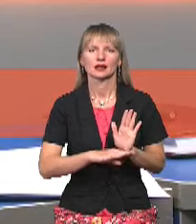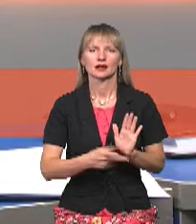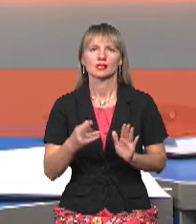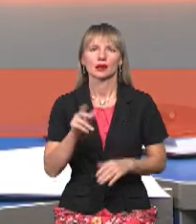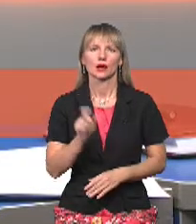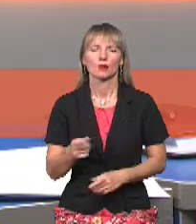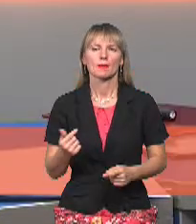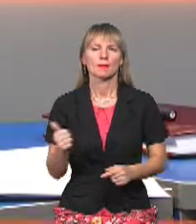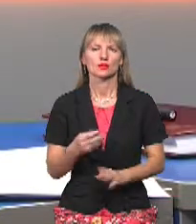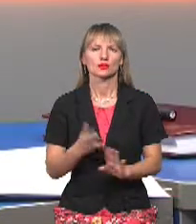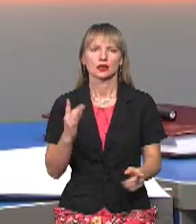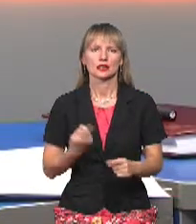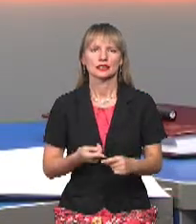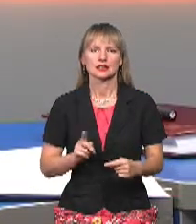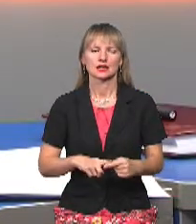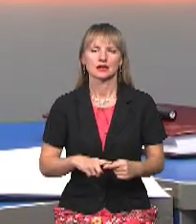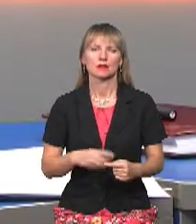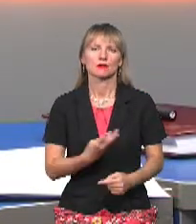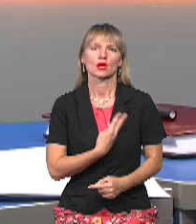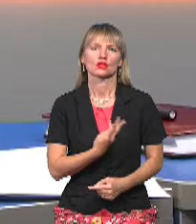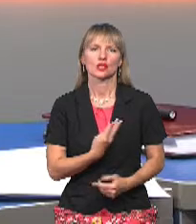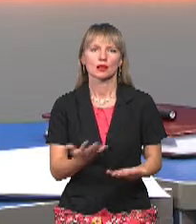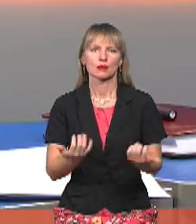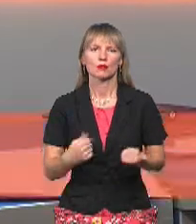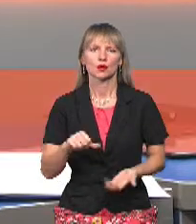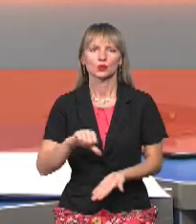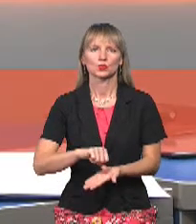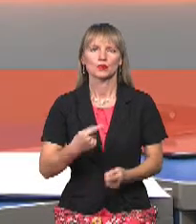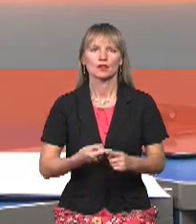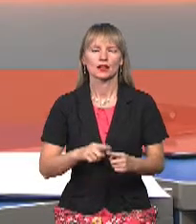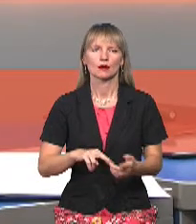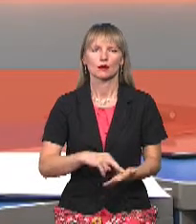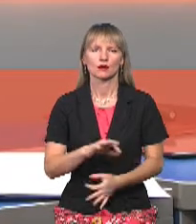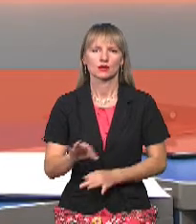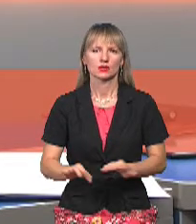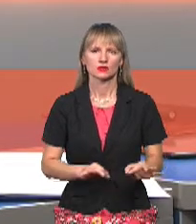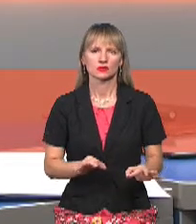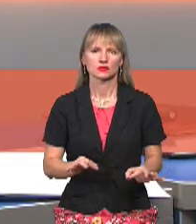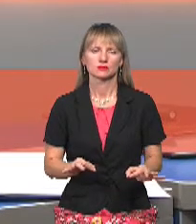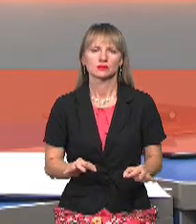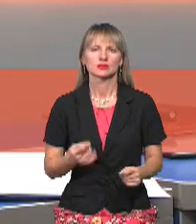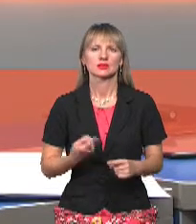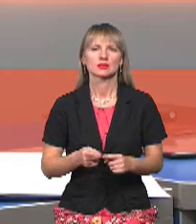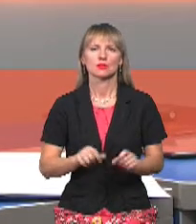В першу чергу це бажання приймати участь в цьому проєкті,